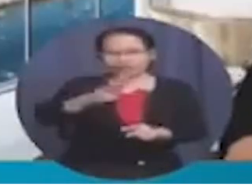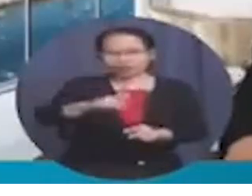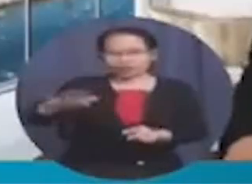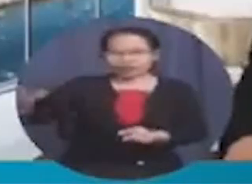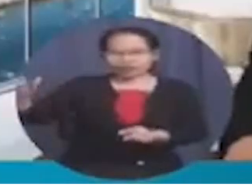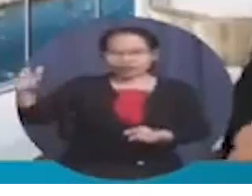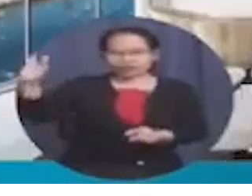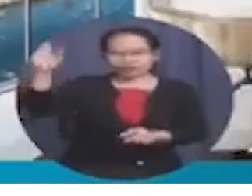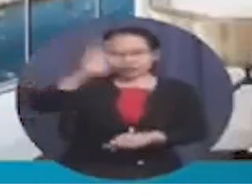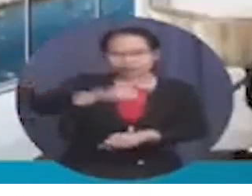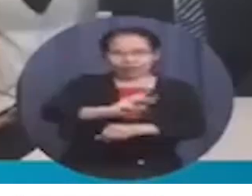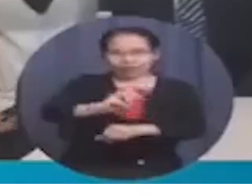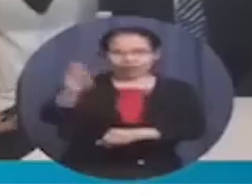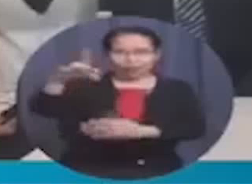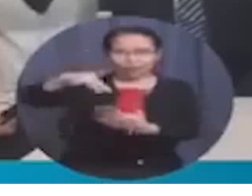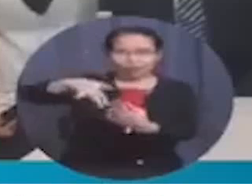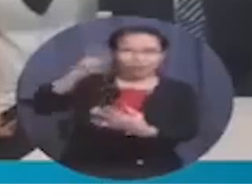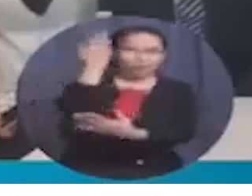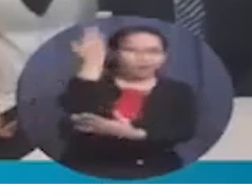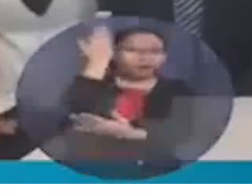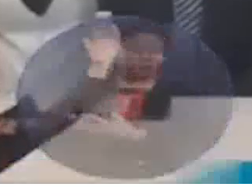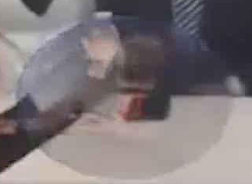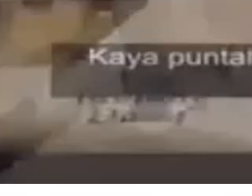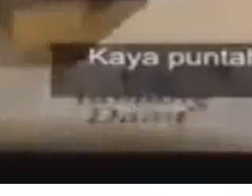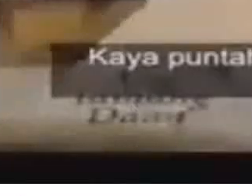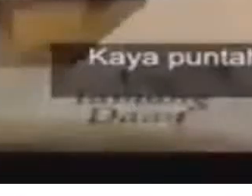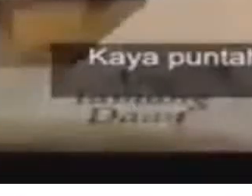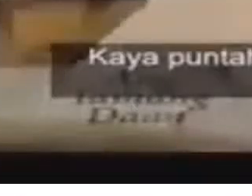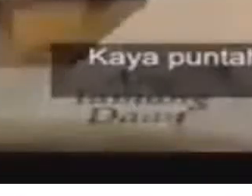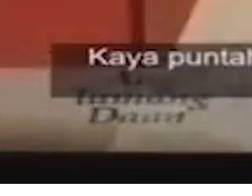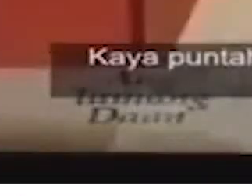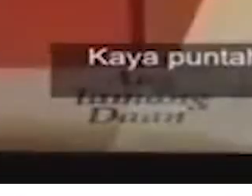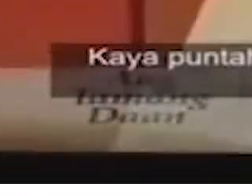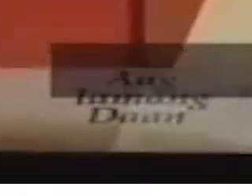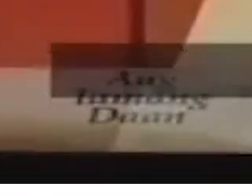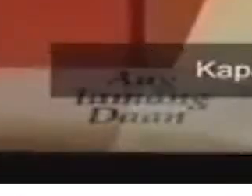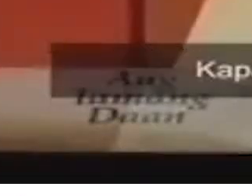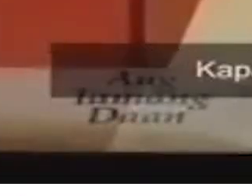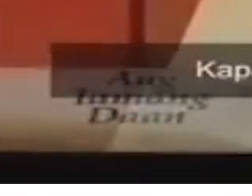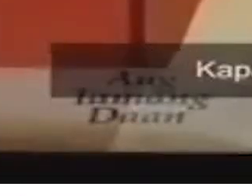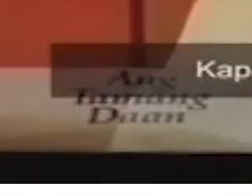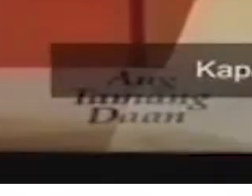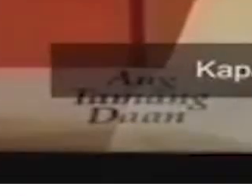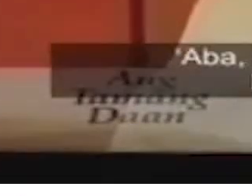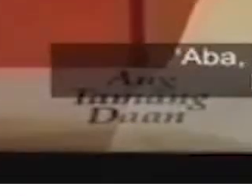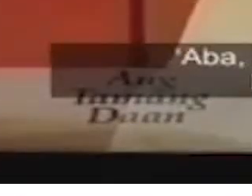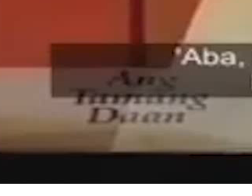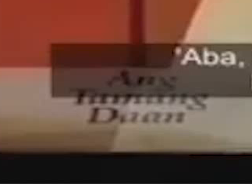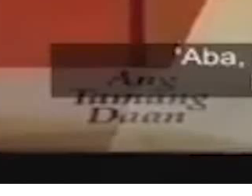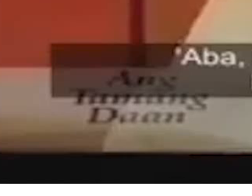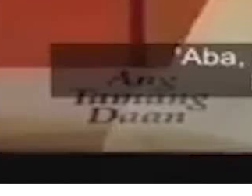ni Manalo, mga plastic. Pakinggan nyo, ha? Kaya puntahan natin yung pangangatwirang punong-punong palamura. Mm. Kapatid na pula, sabi